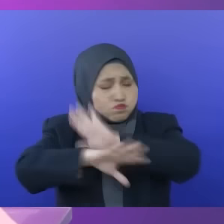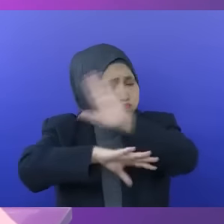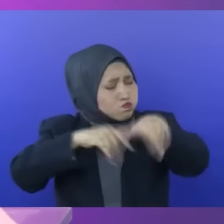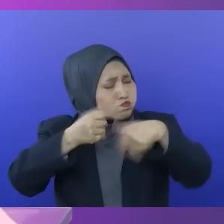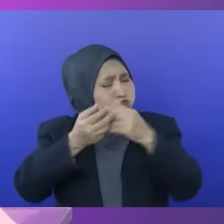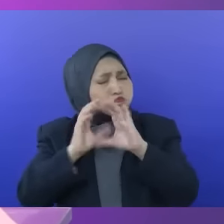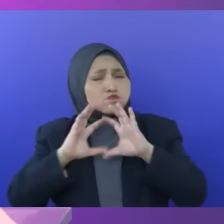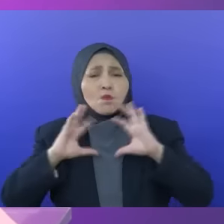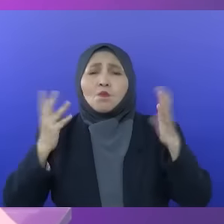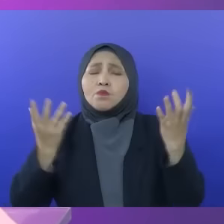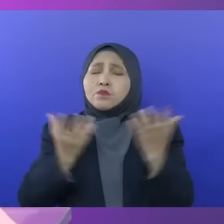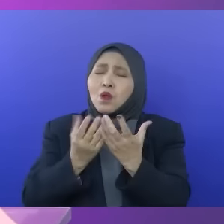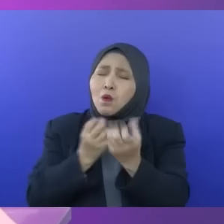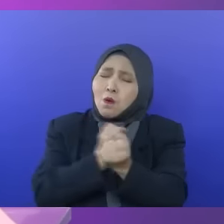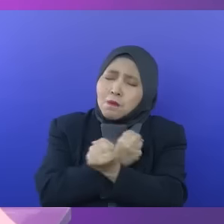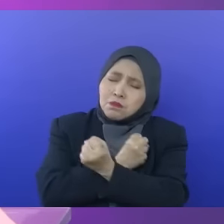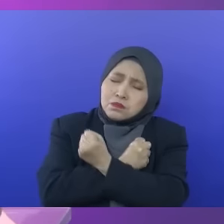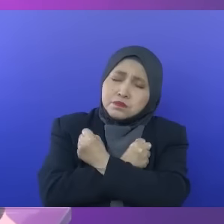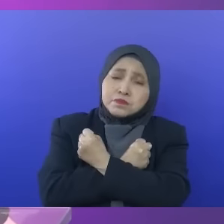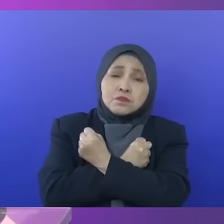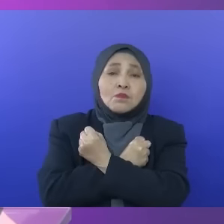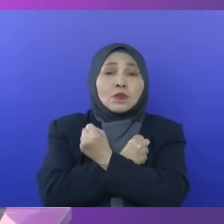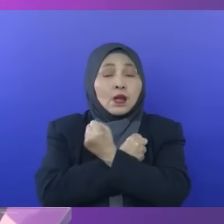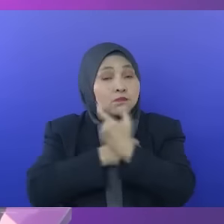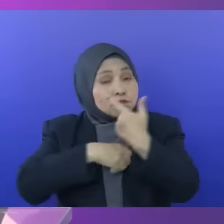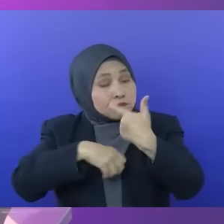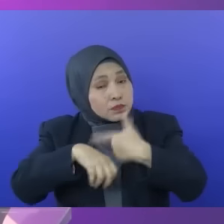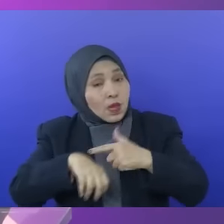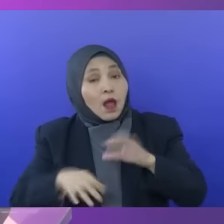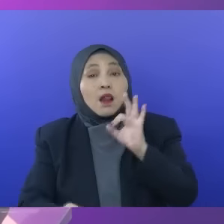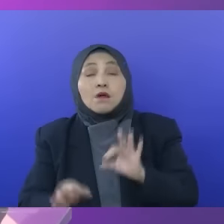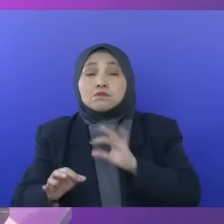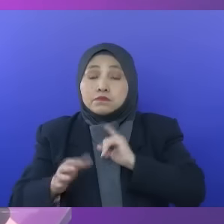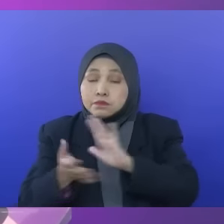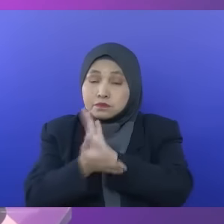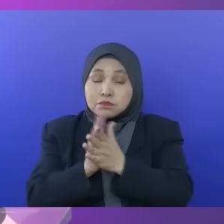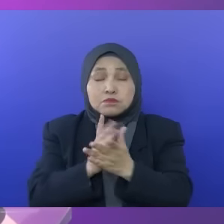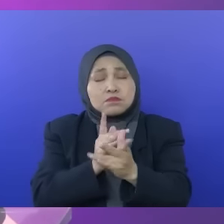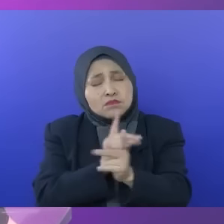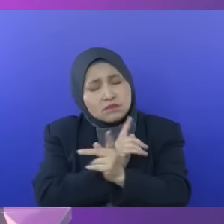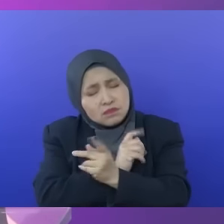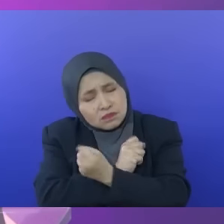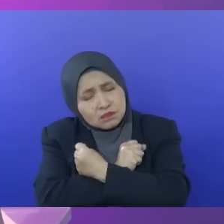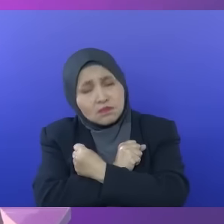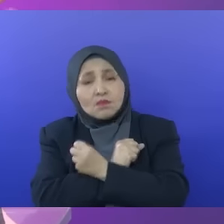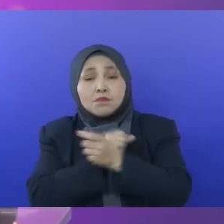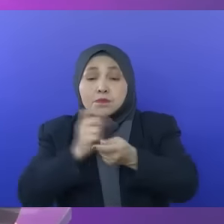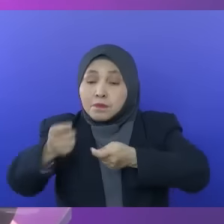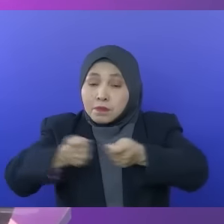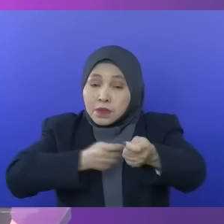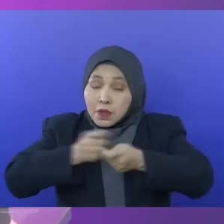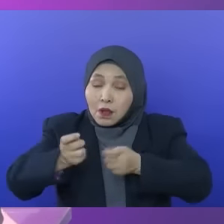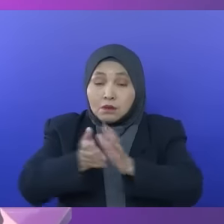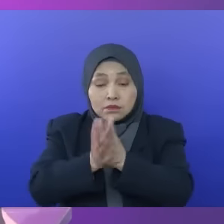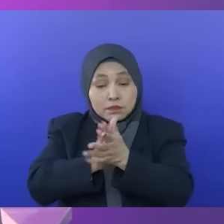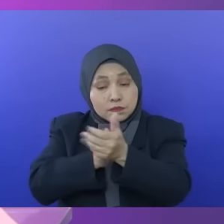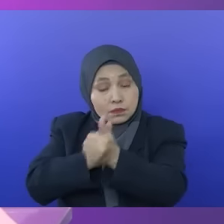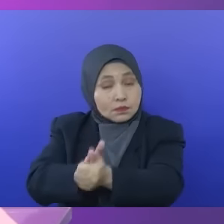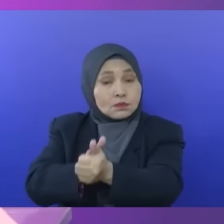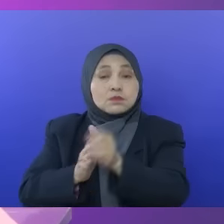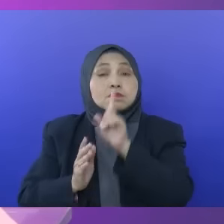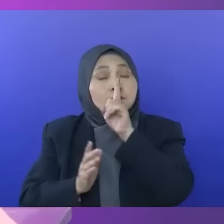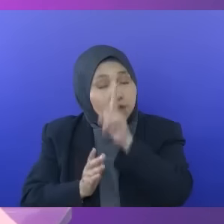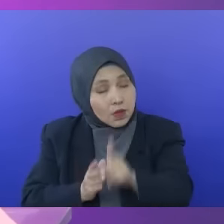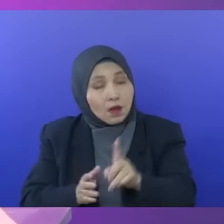maha pemurah maha penyayang jika saya ingin menjadi orang yang pengasih penyayang yang boleh mentakbir menjadi pemimpin sudah